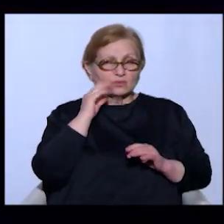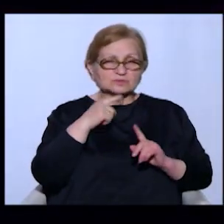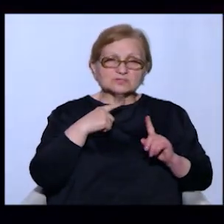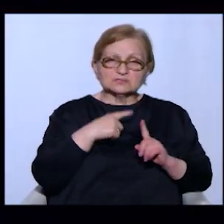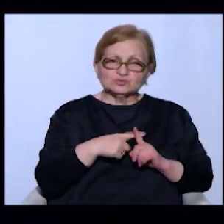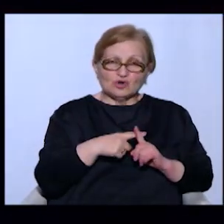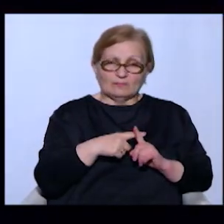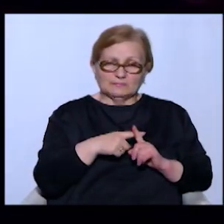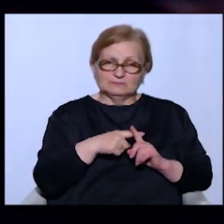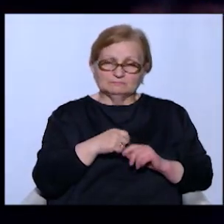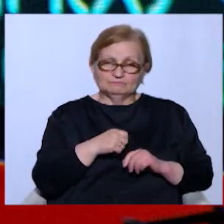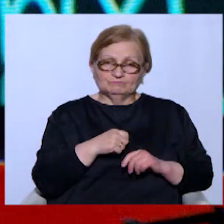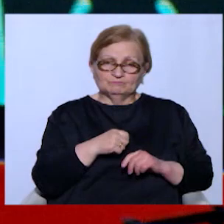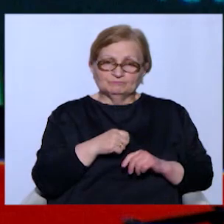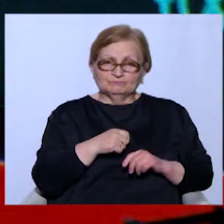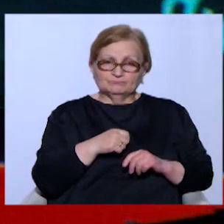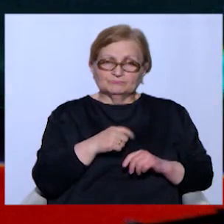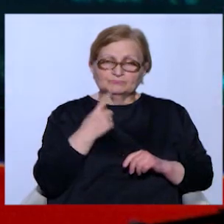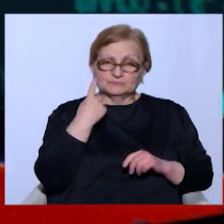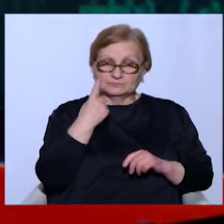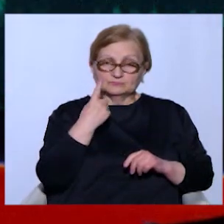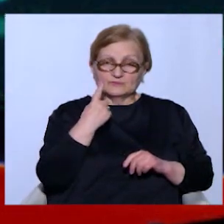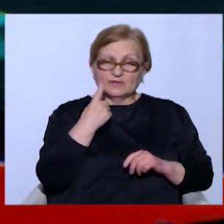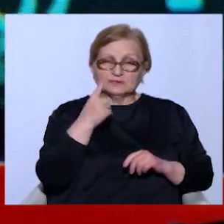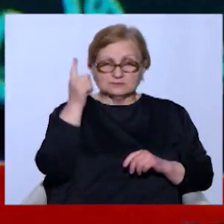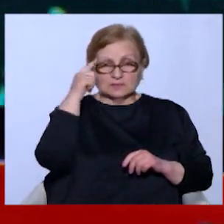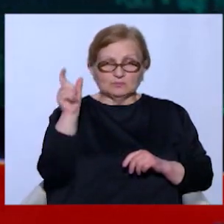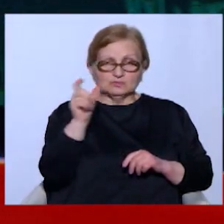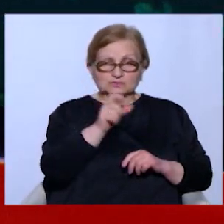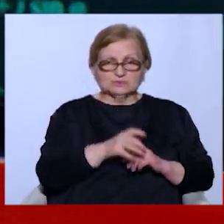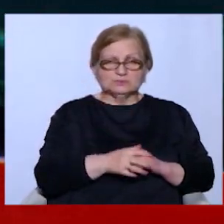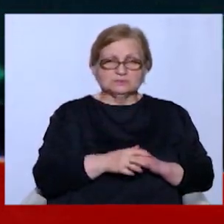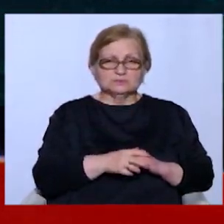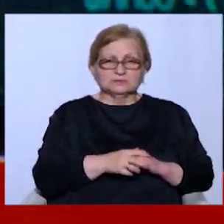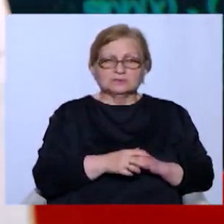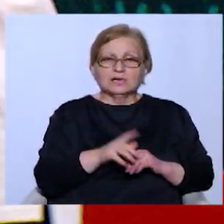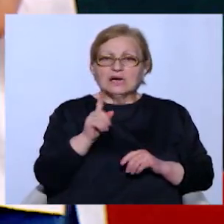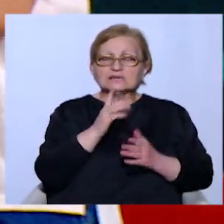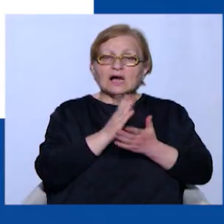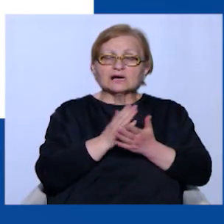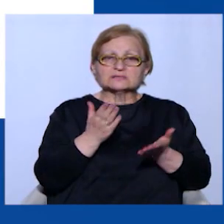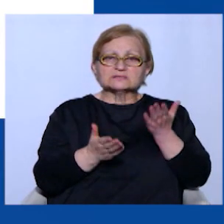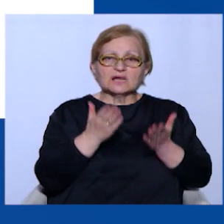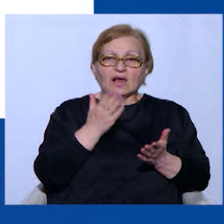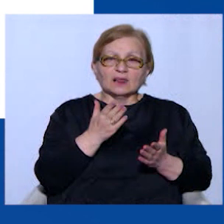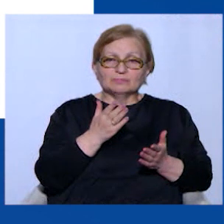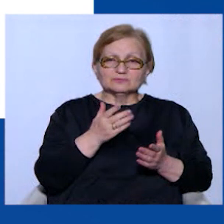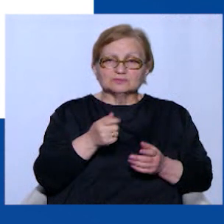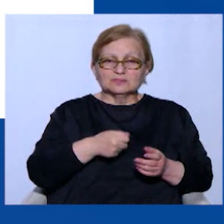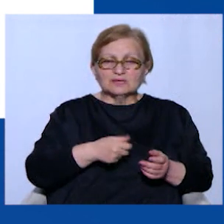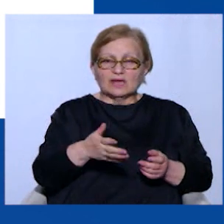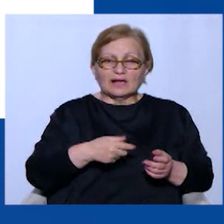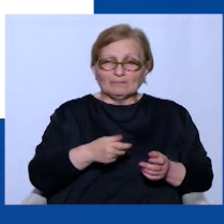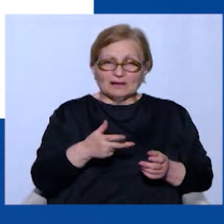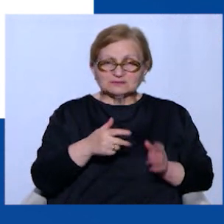ჯამი. კეთილი, კიდევ ერთი ამოცანა გავიხილოთ. რა არის ალბათობა იმისი, რომ კამათელს 6-ჯერ